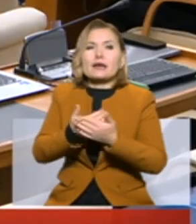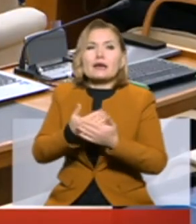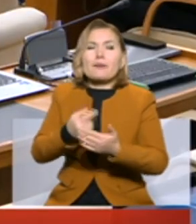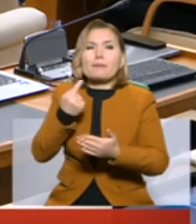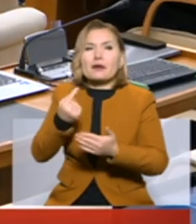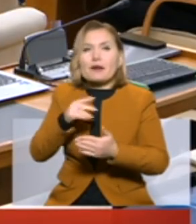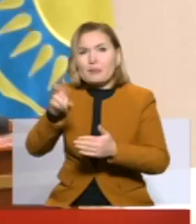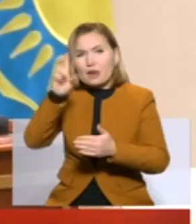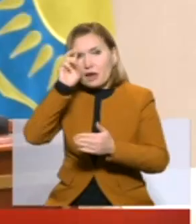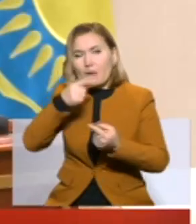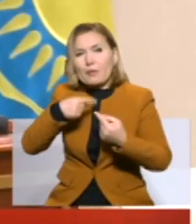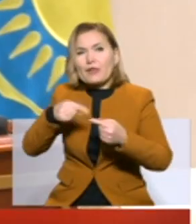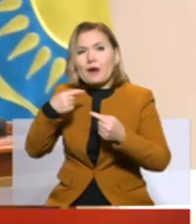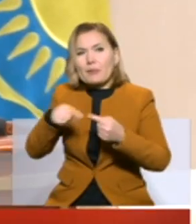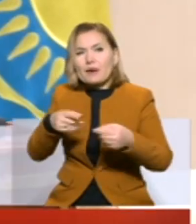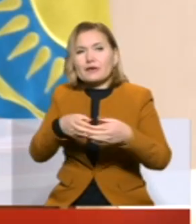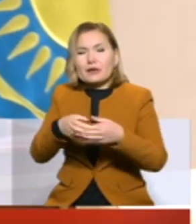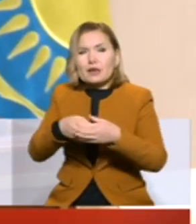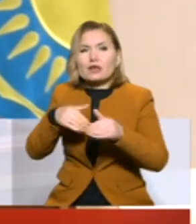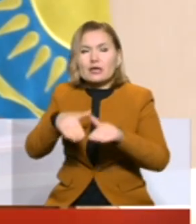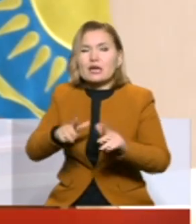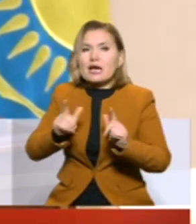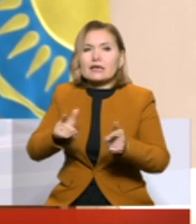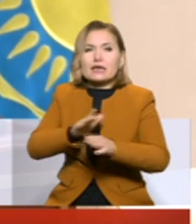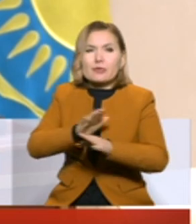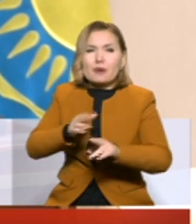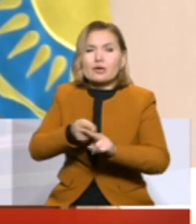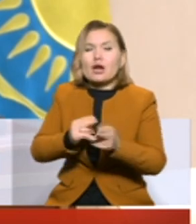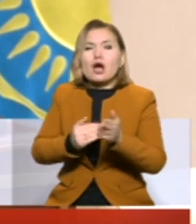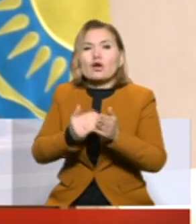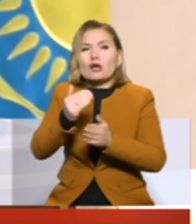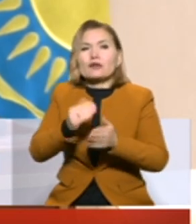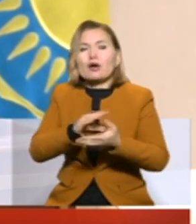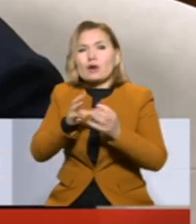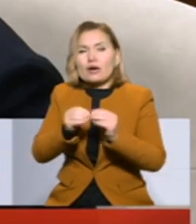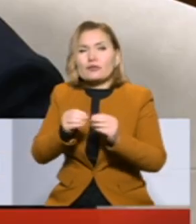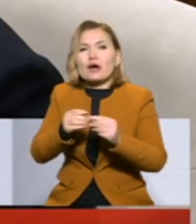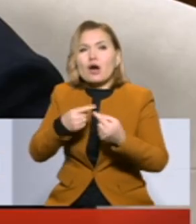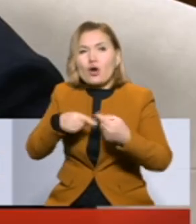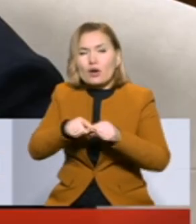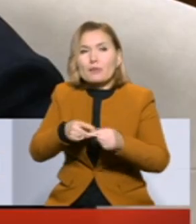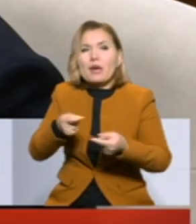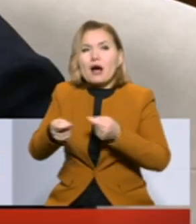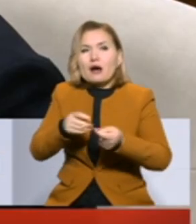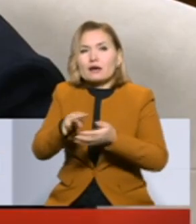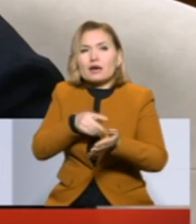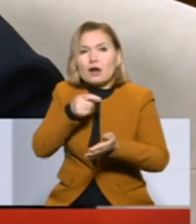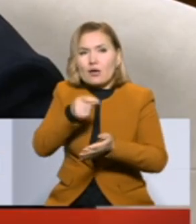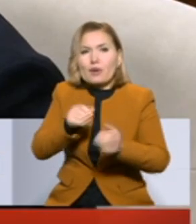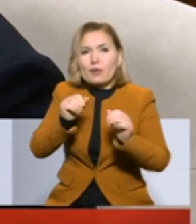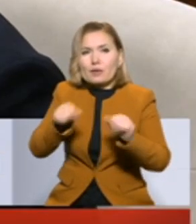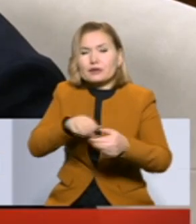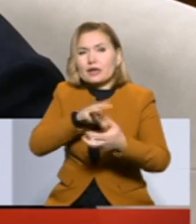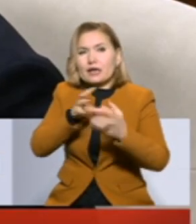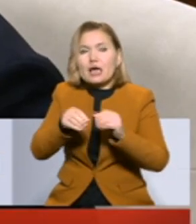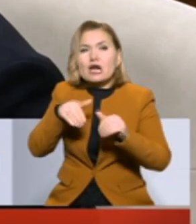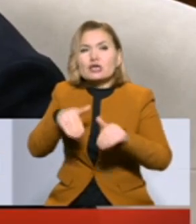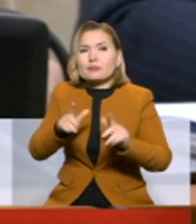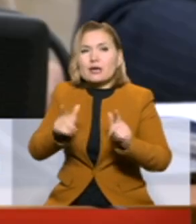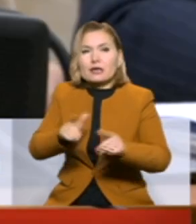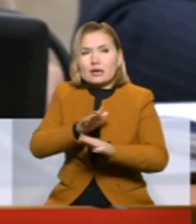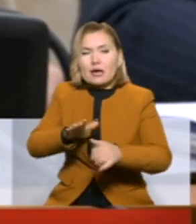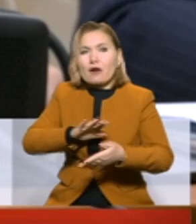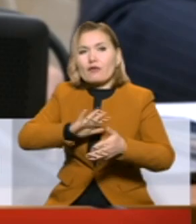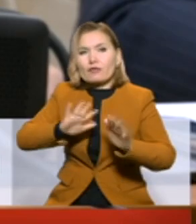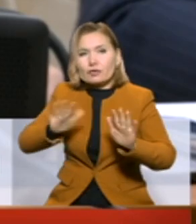бір мемлекеттік орган басқа ведомствоның шешімімен келіспесе, жоғарғы тұрған органға әкімшілік шағыммен баралады. Оның шешімімен де